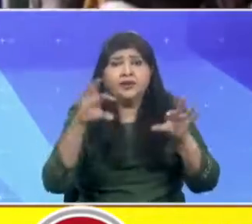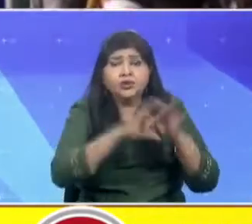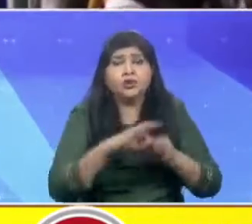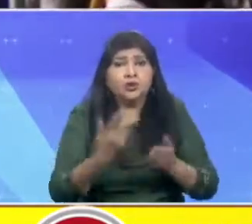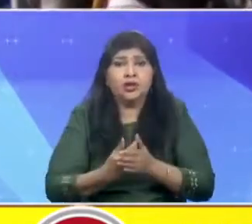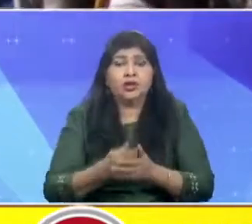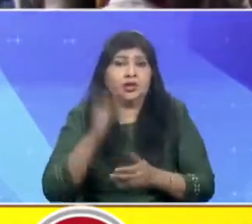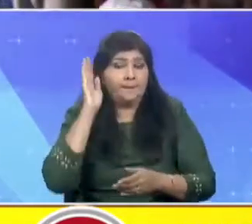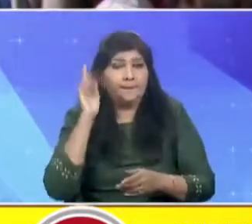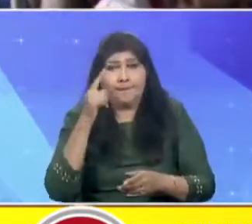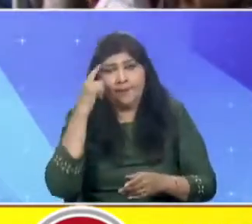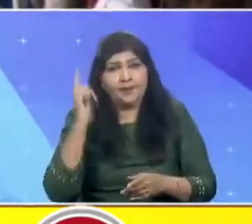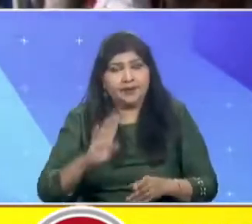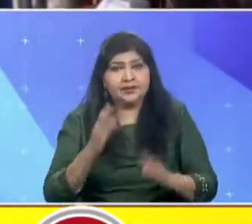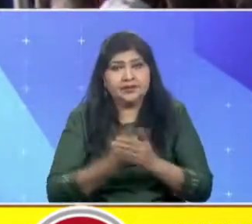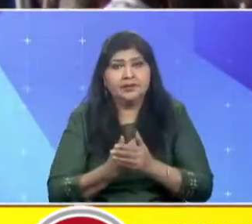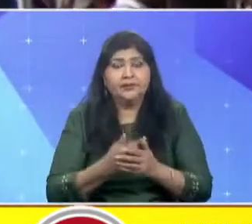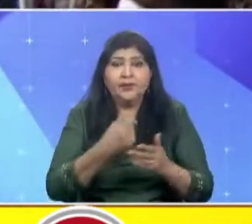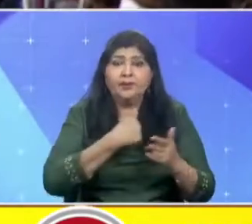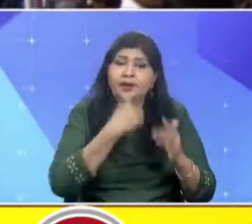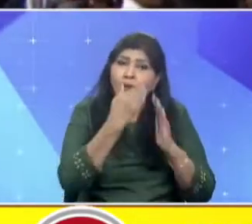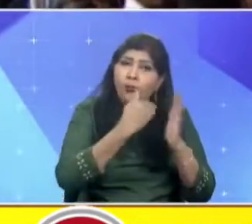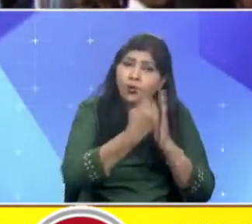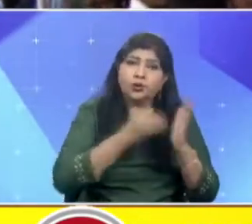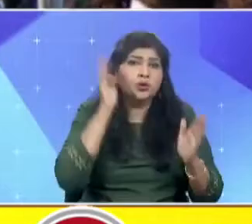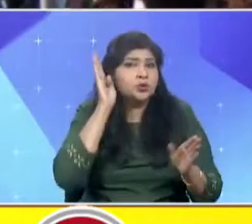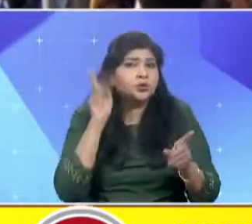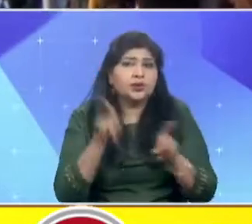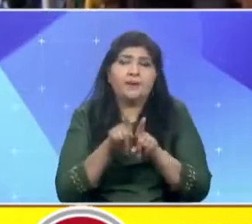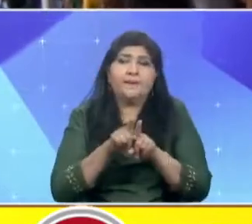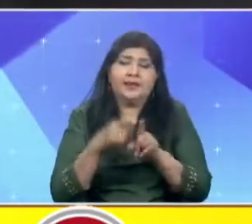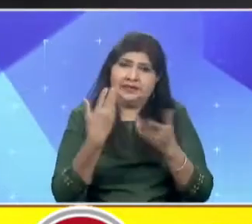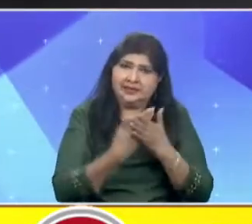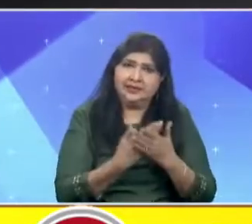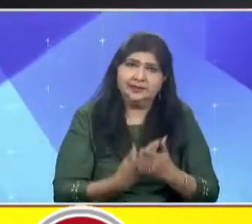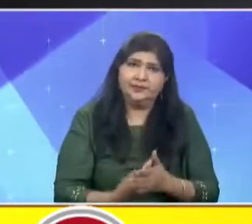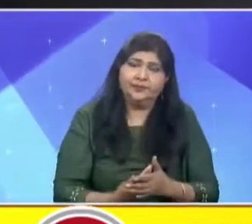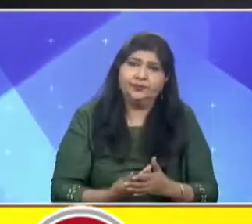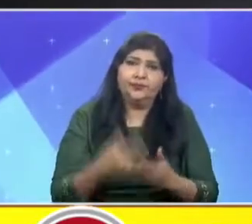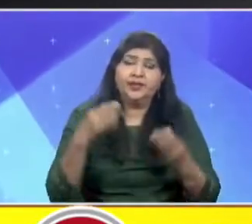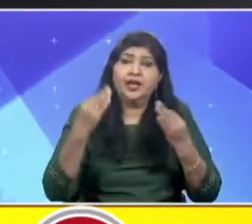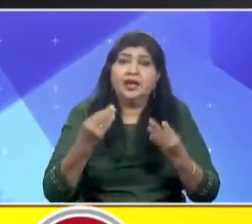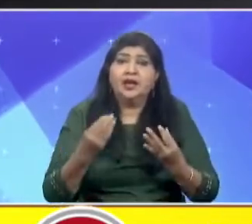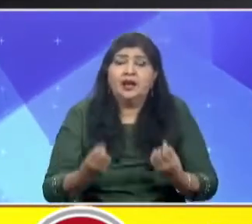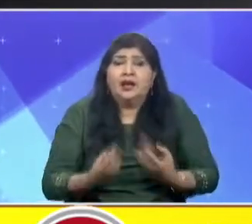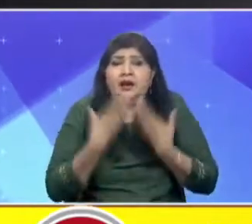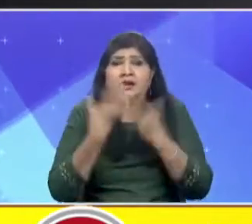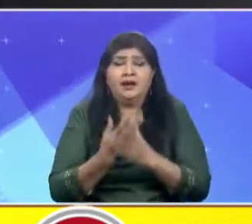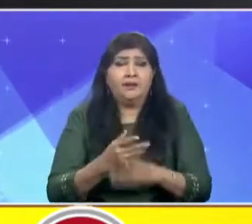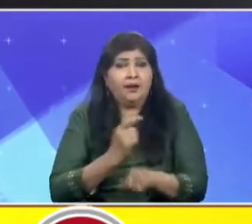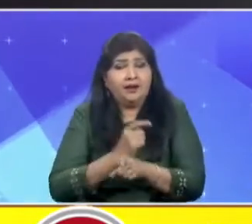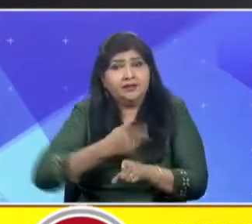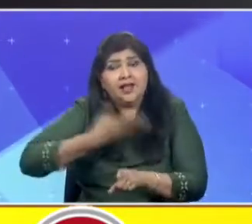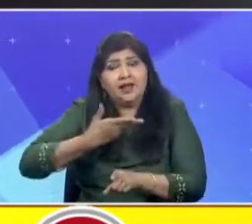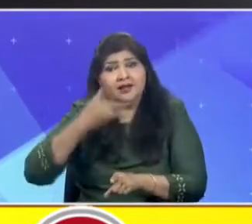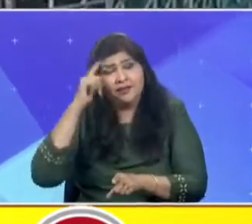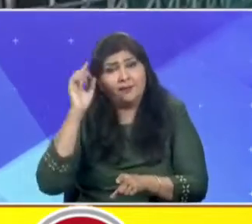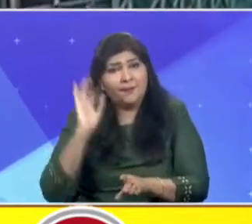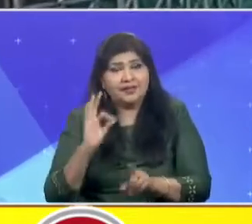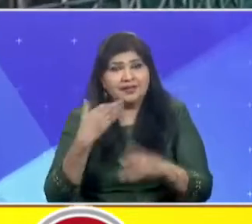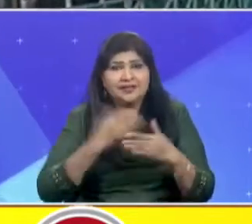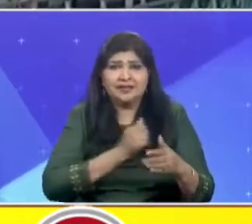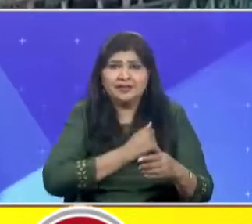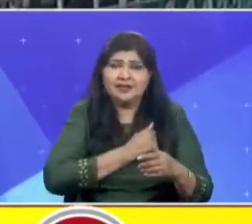ये जानना मन की बात के श्रोताओं को बहुत इंटरेस्टिंग लगेगा।